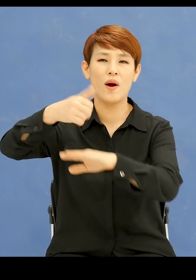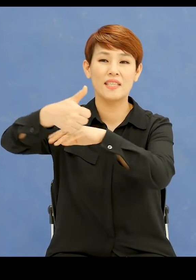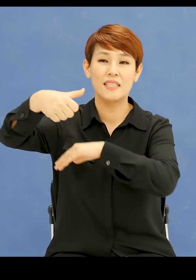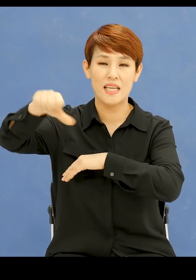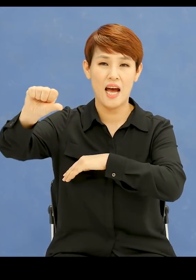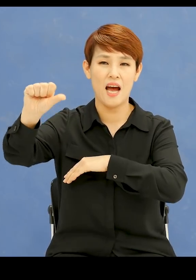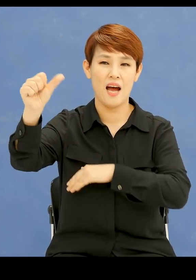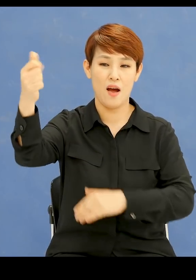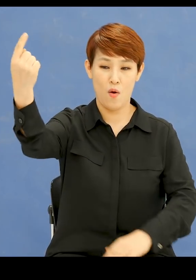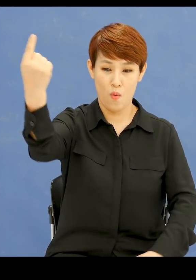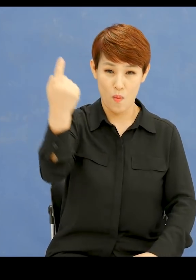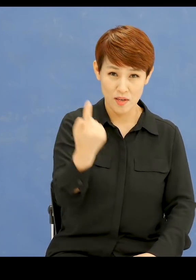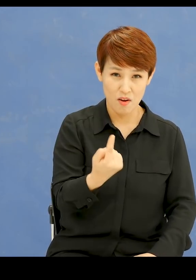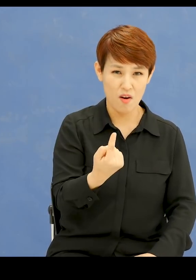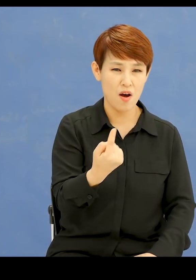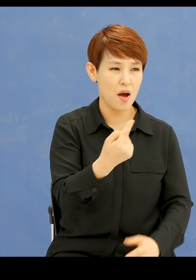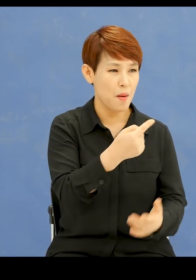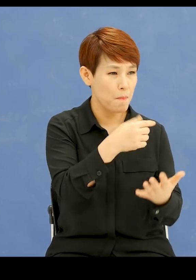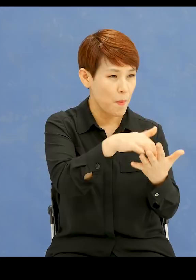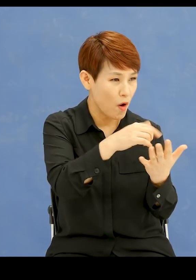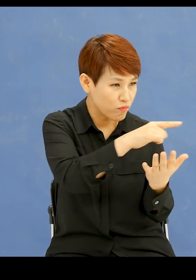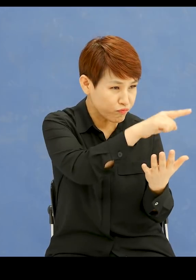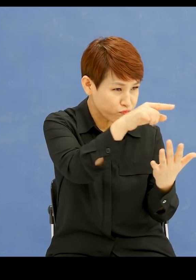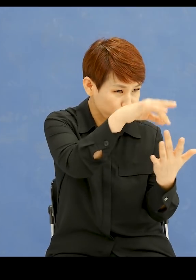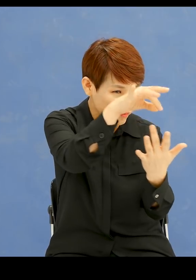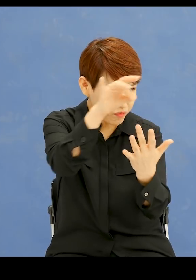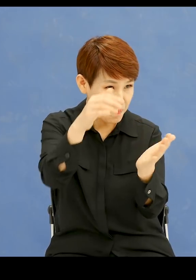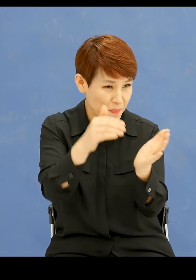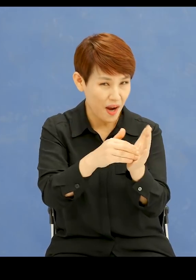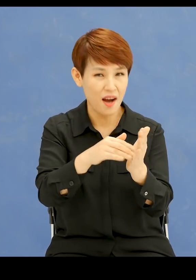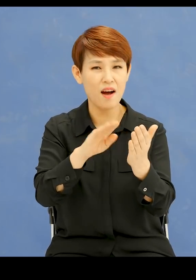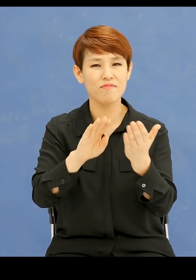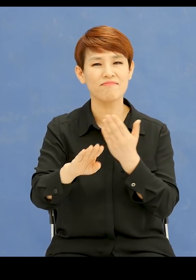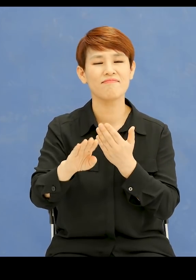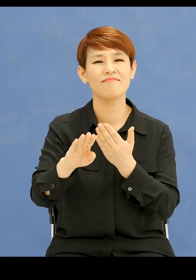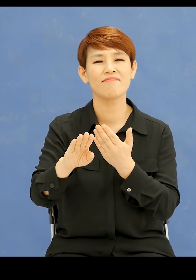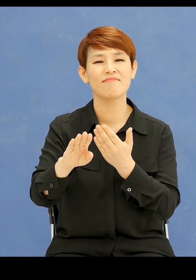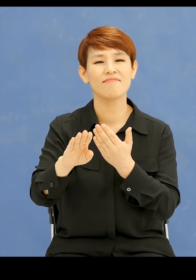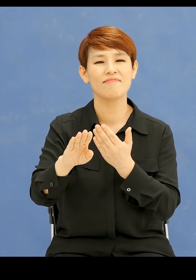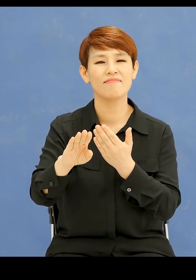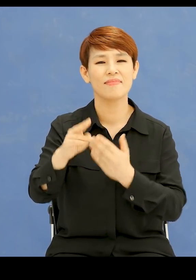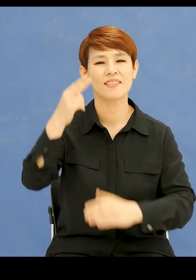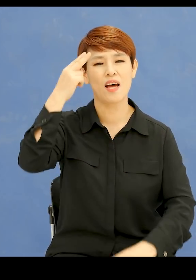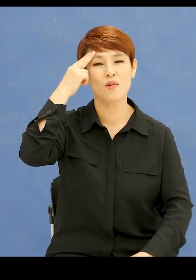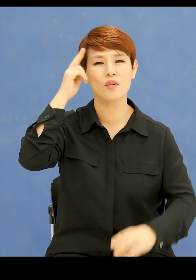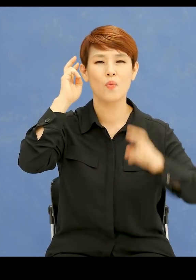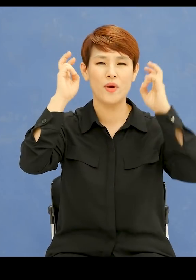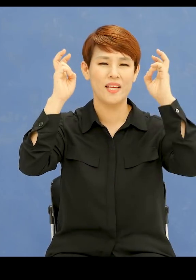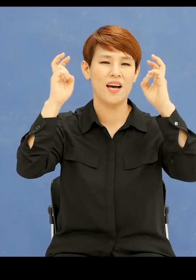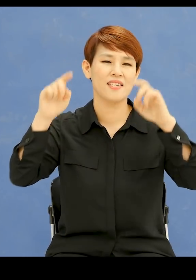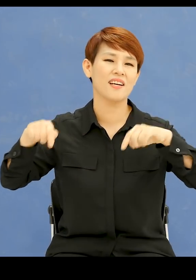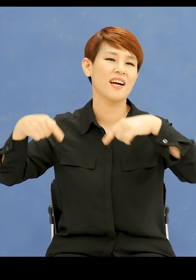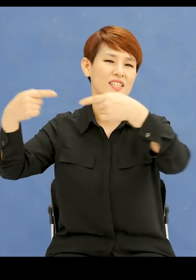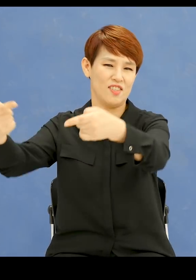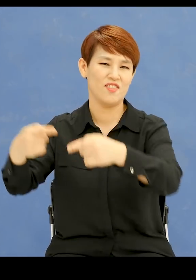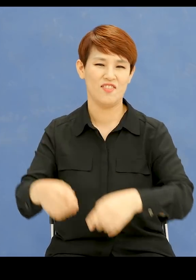몇 명을 이제 착수를 해서 이제 그 사우디 회사로 이제 가게 됐는데 그때 아버지가 이제 사우디로